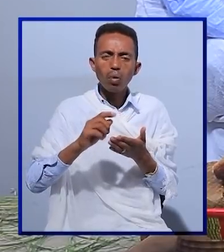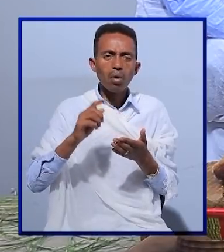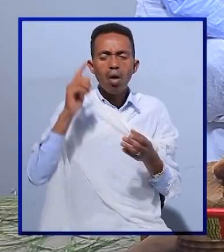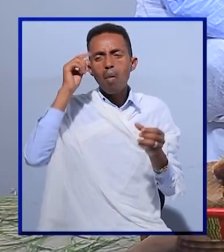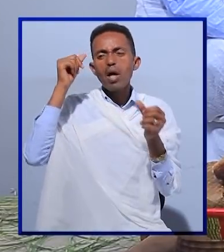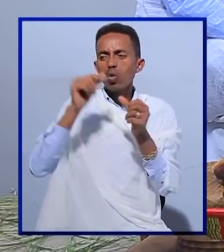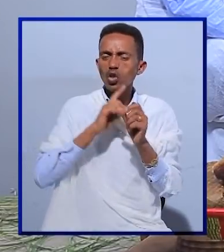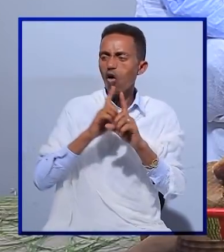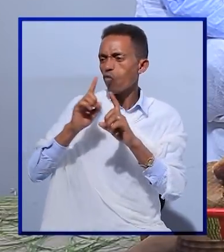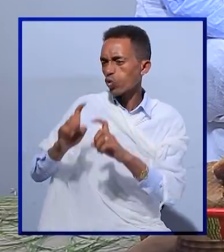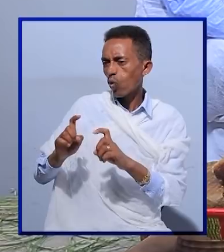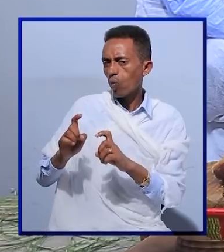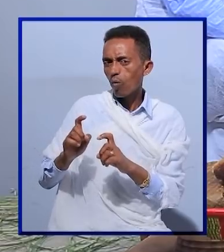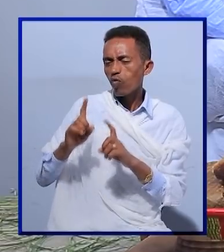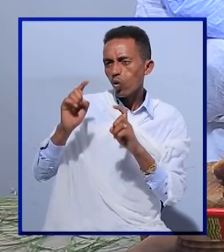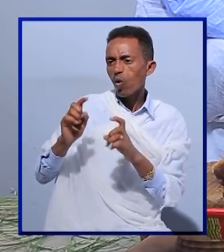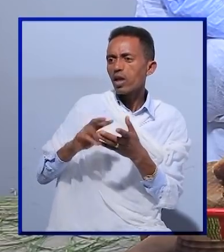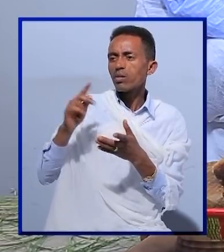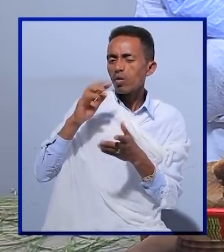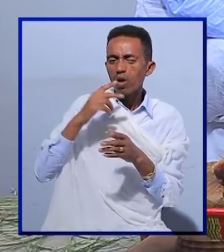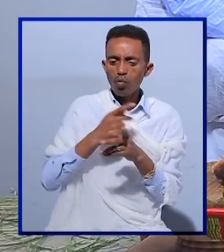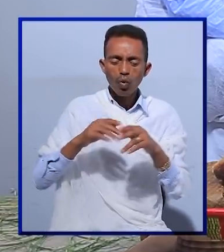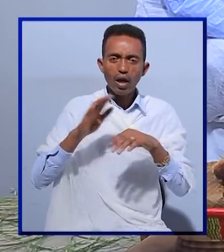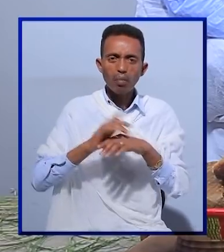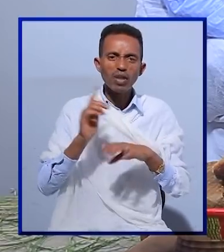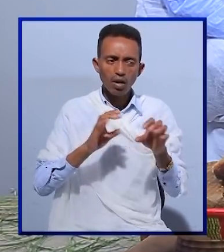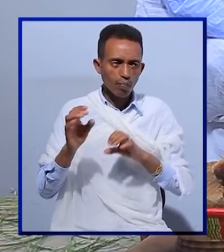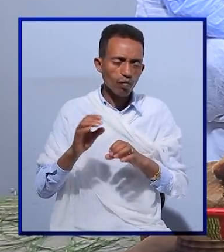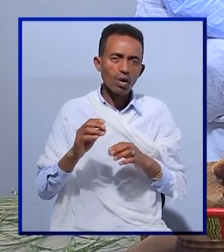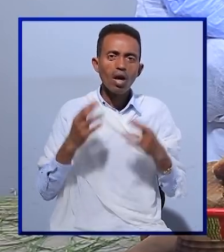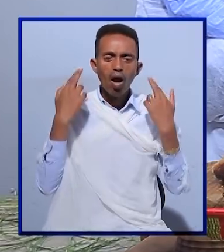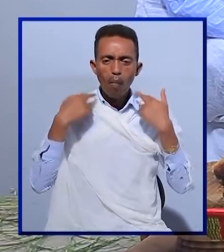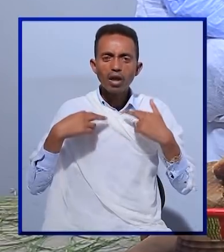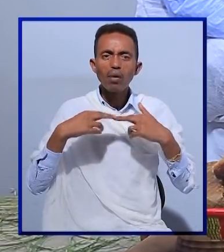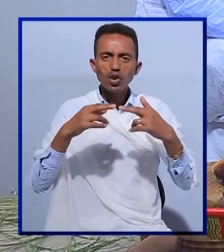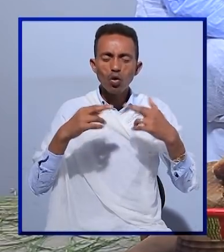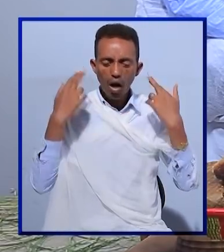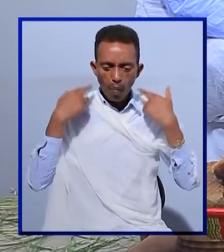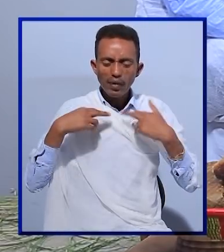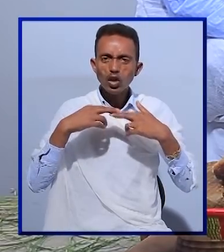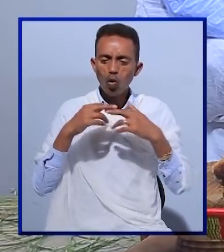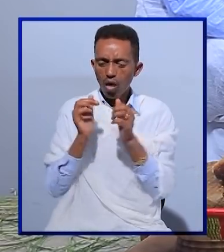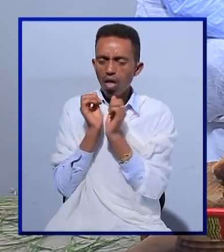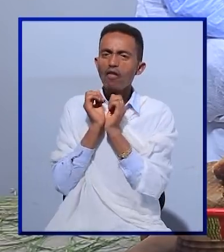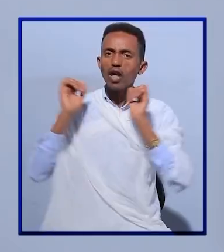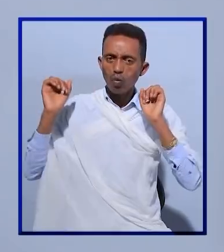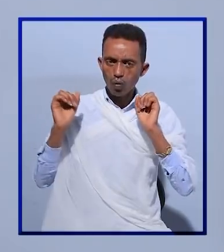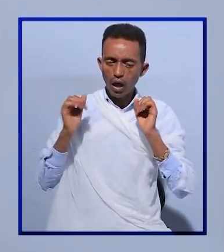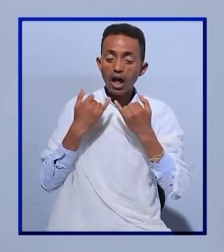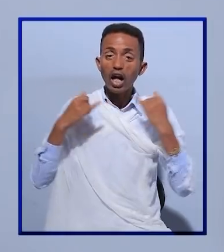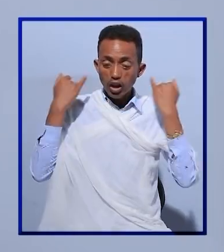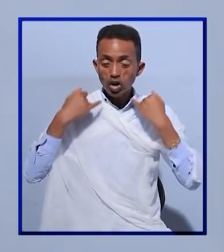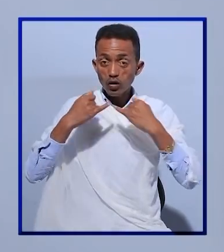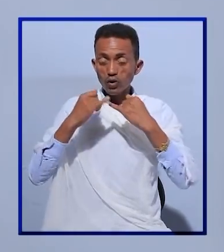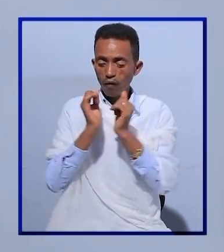ደግሞ ማስታወሻ ፎቶ እንነሳ በሚል ፕሮግራማቸው ላይ ማህተባቸውን በመፍታት